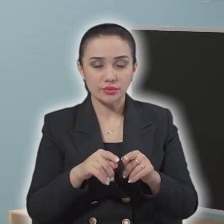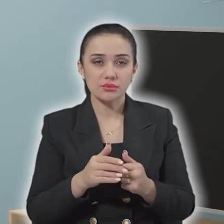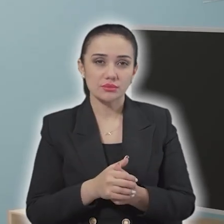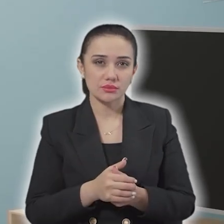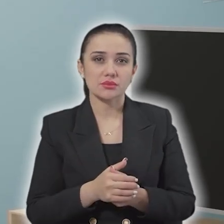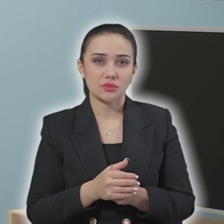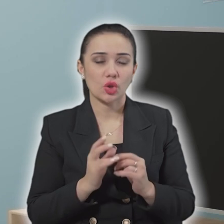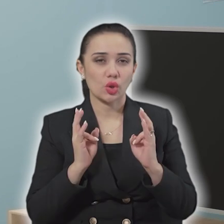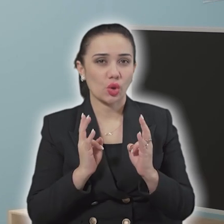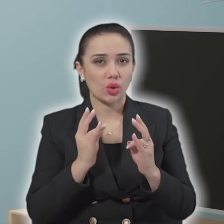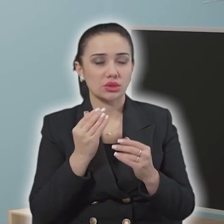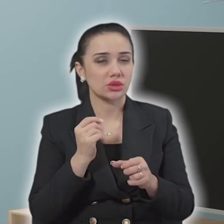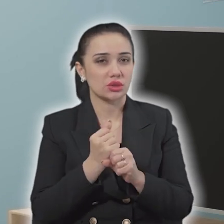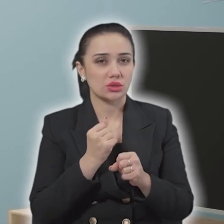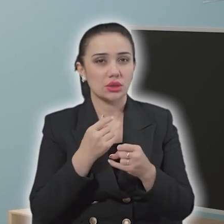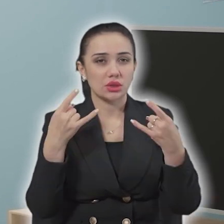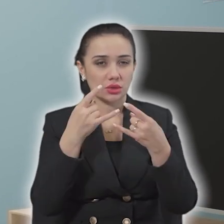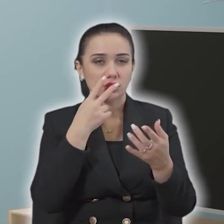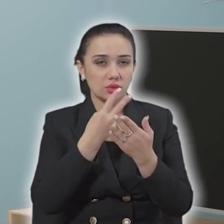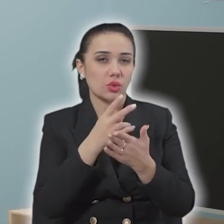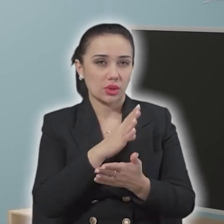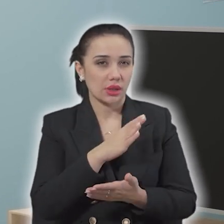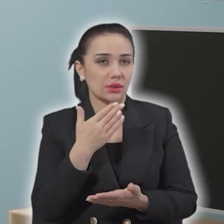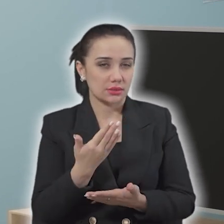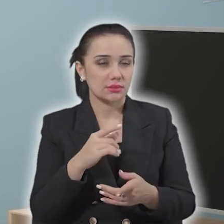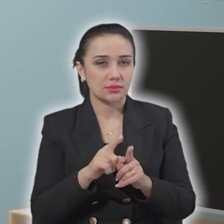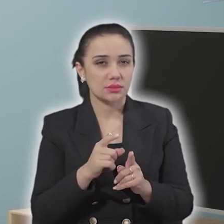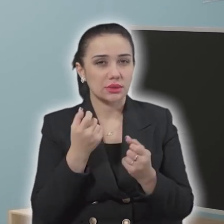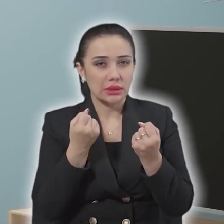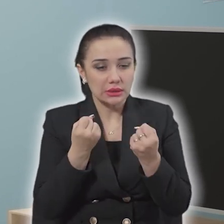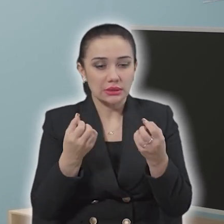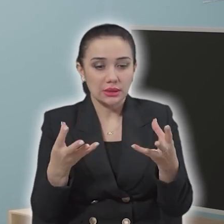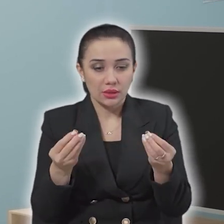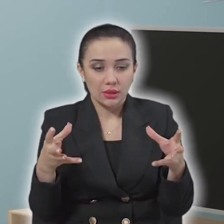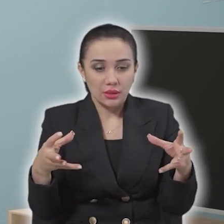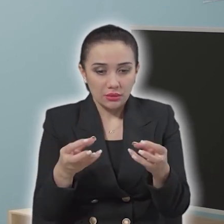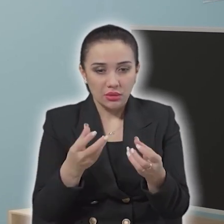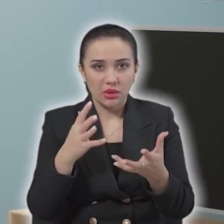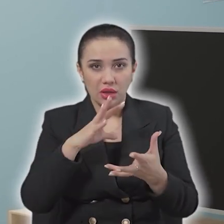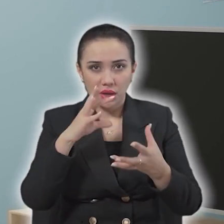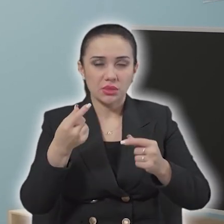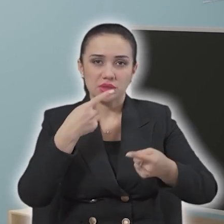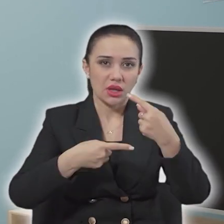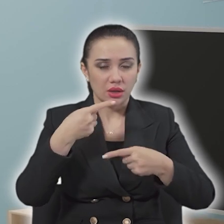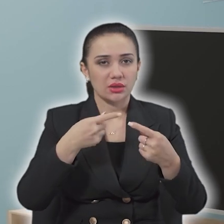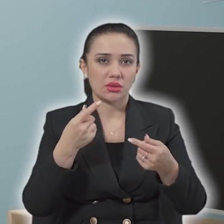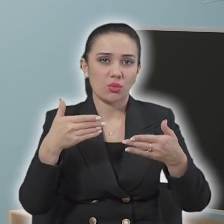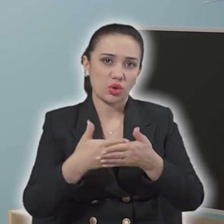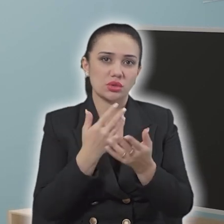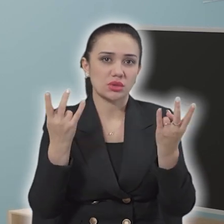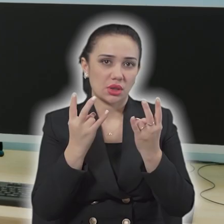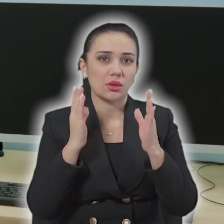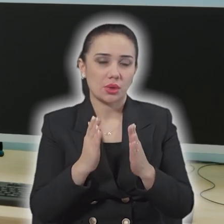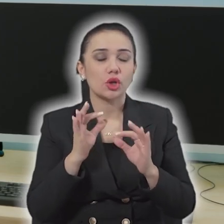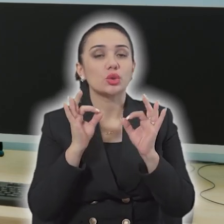Ha, juda nozik ish. Televizorda ko'rgandim. Loyni sal qattiqroq ezib yuborsang, hammasini qaytadan boshlash kerak